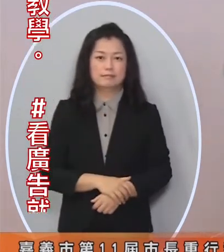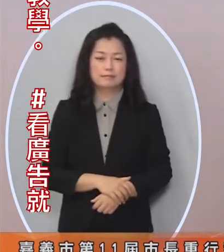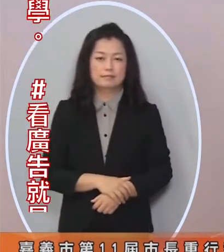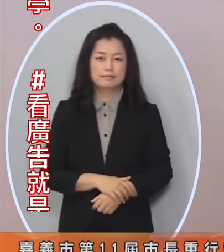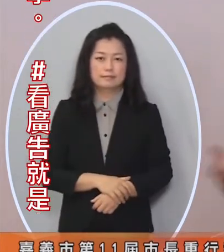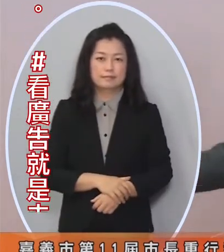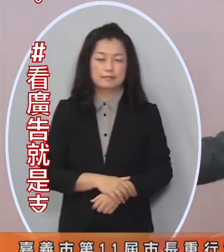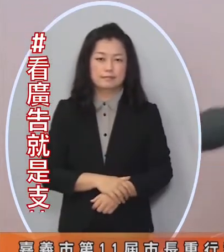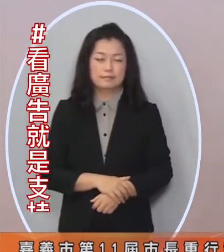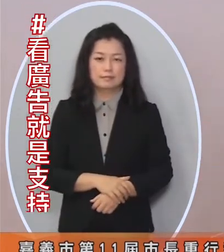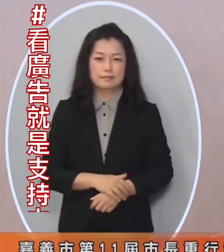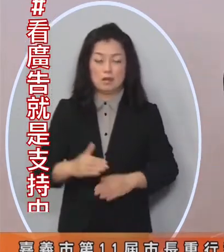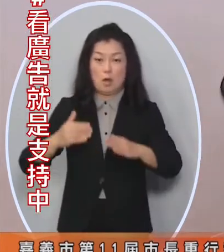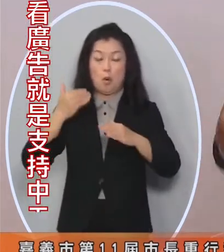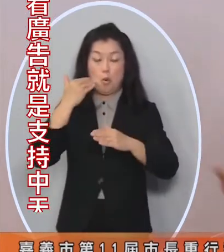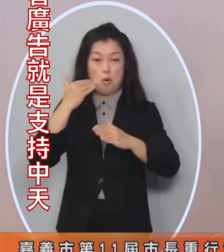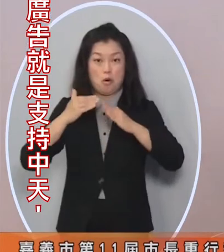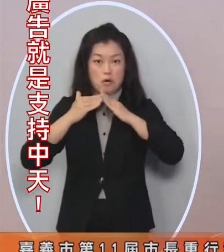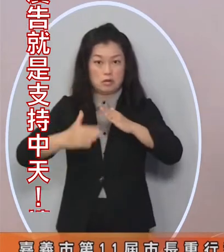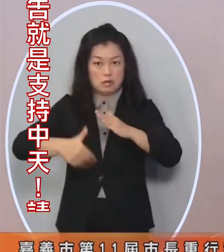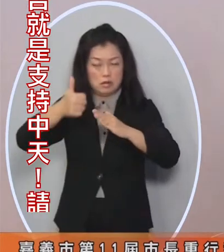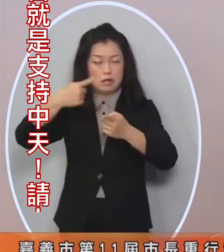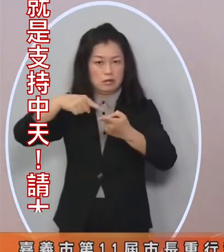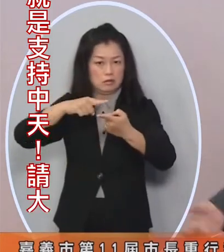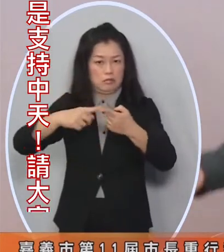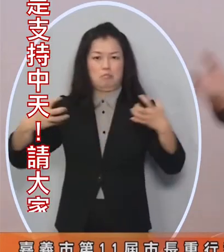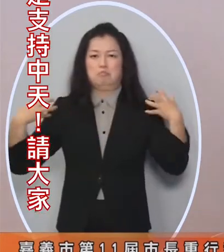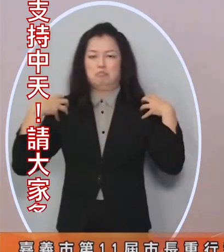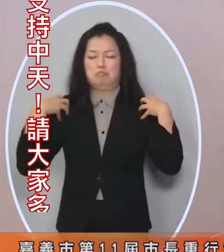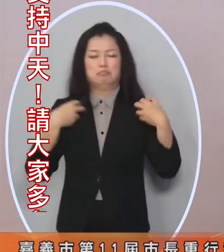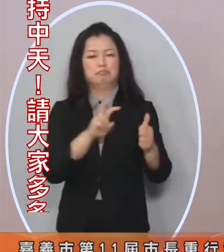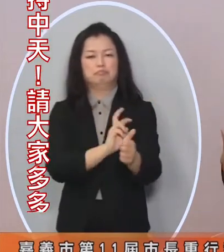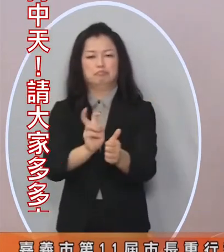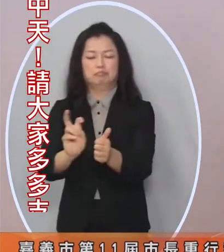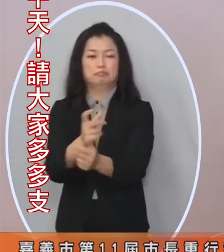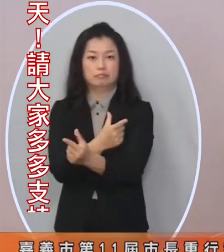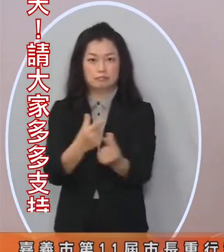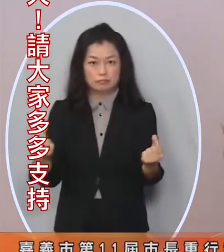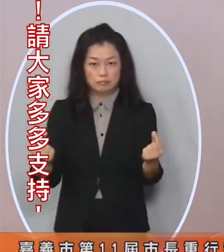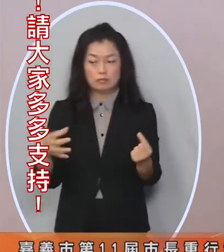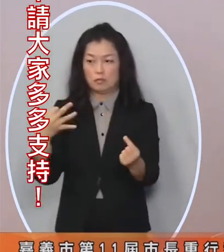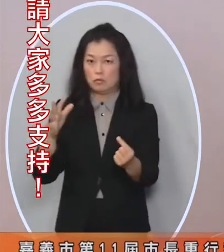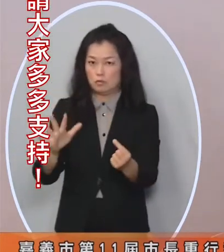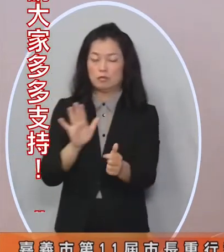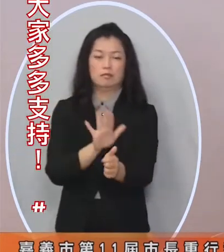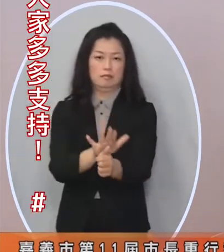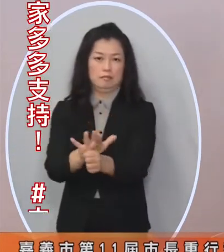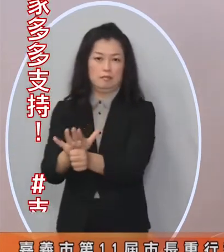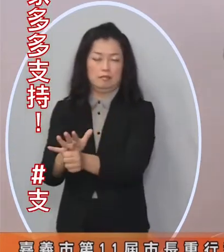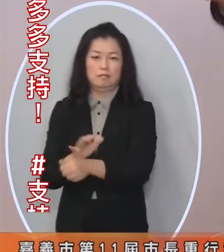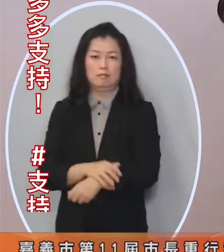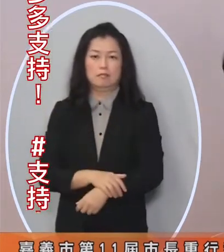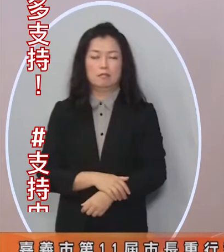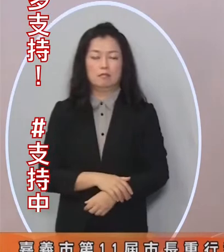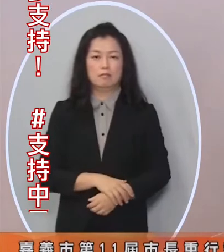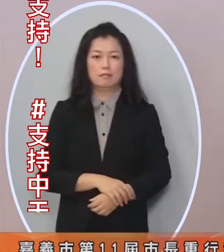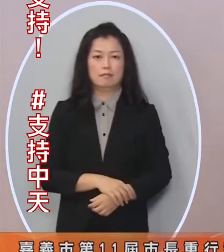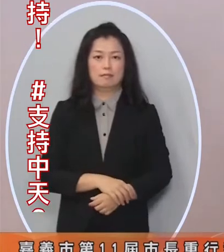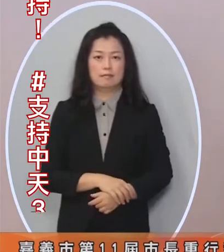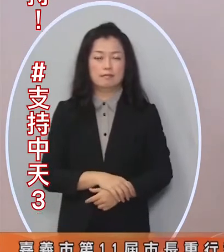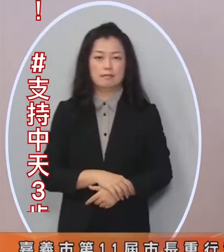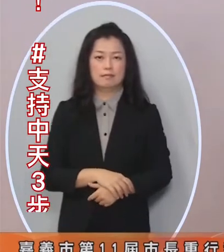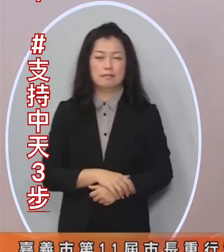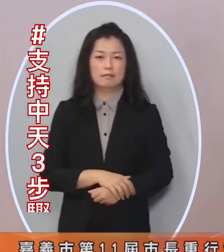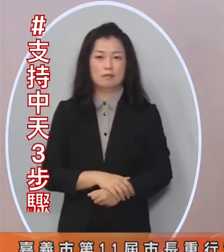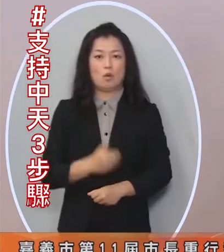是做市长拢甲打叉起来医啦。啊，市长有钱拢甲做啦，啊要做，啊无我死去迄